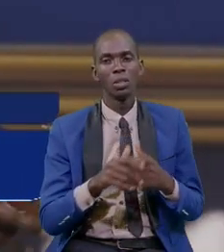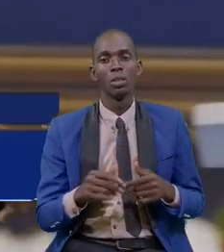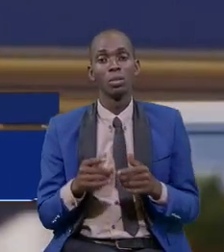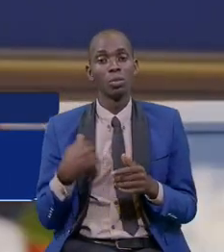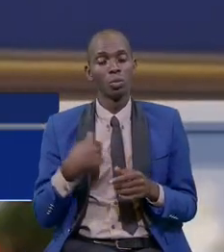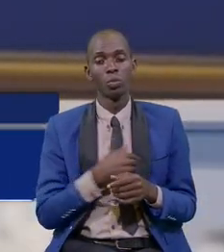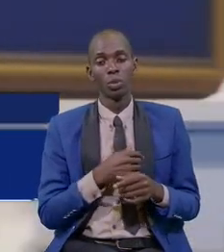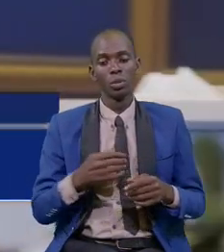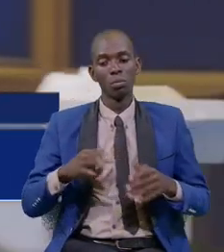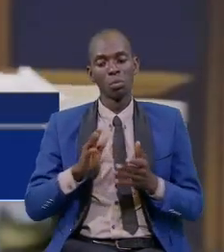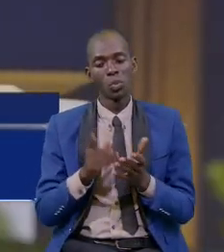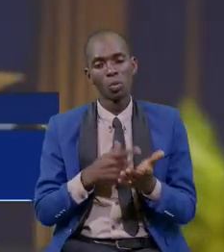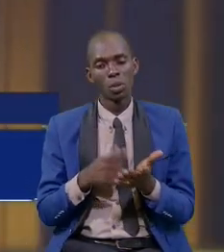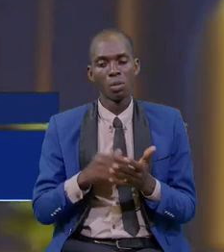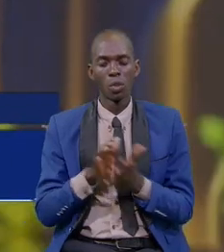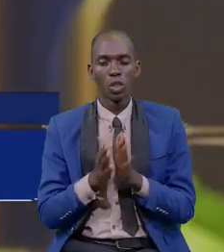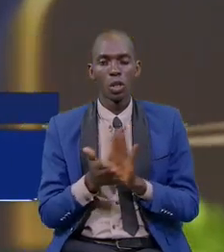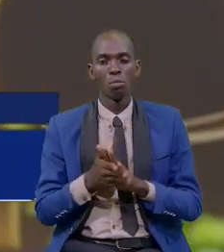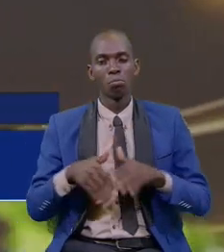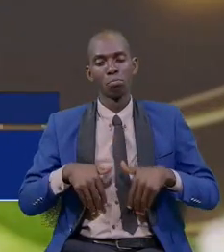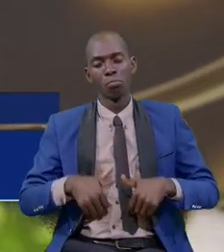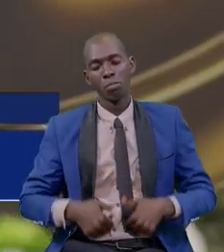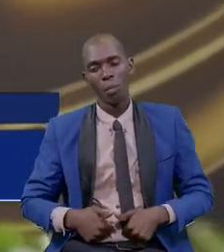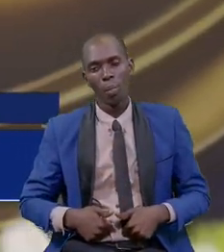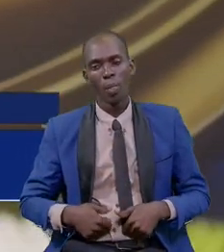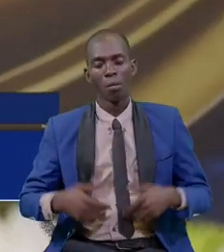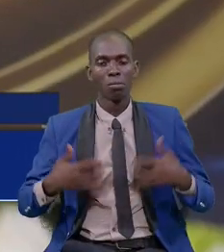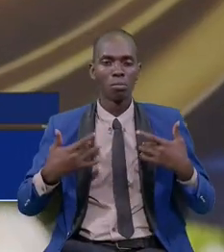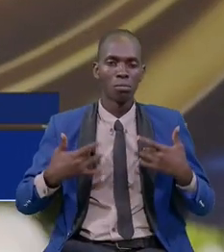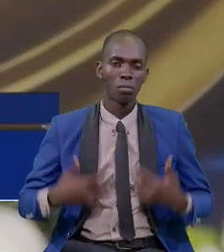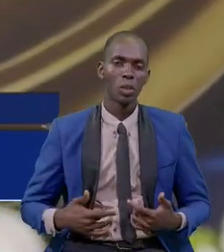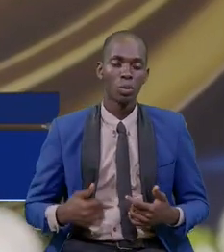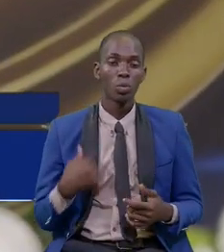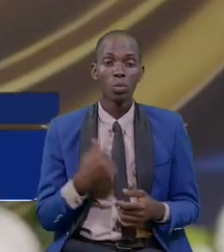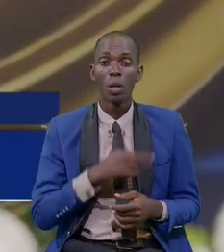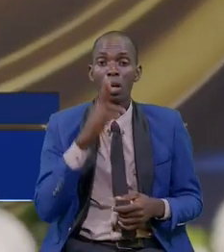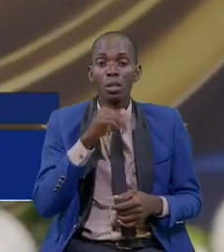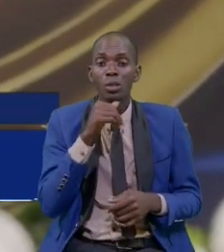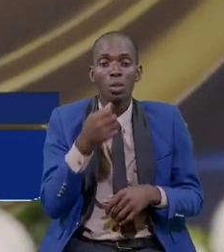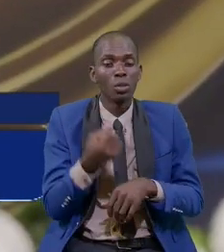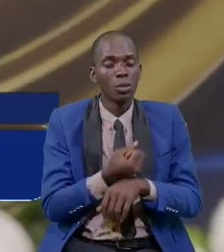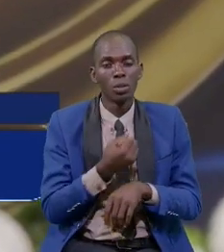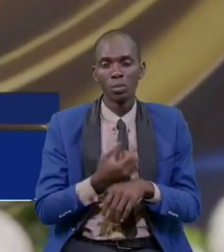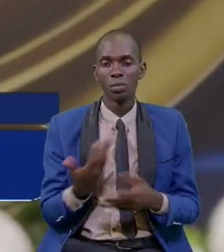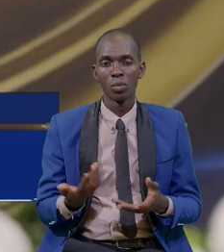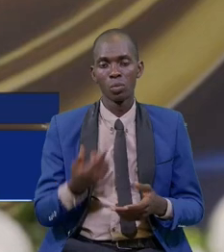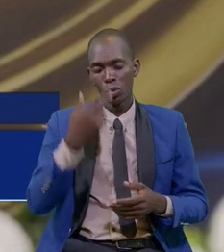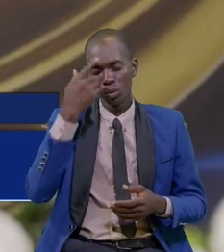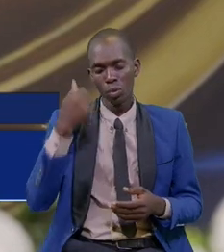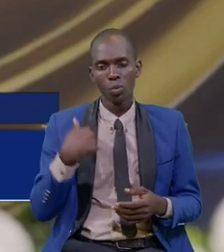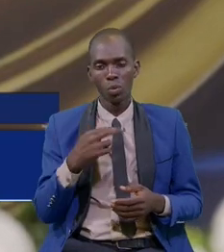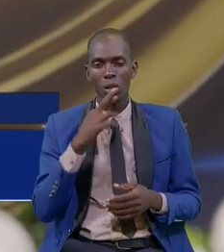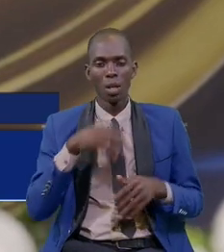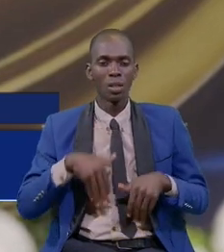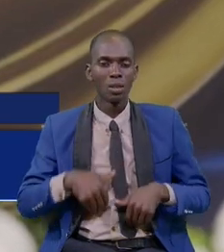poursuivons. Il y a des fois, vous faiblissez. Mais vous n'êtes pas de la pierre. À cause que vous êtes fatigué. Vous